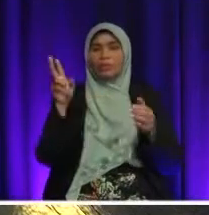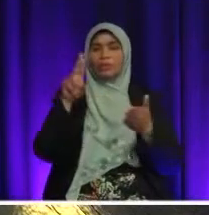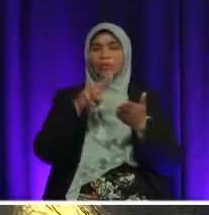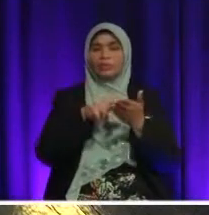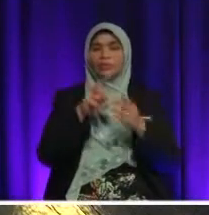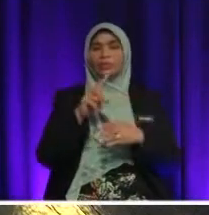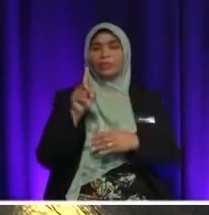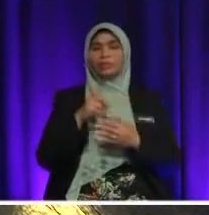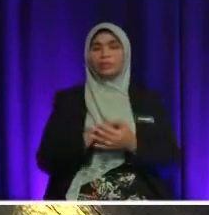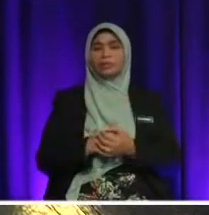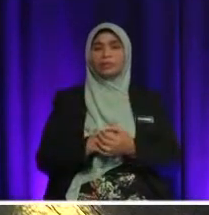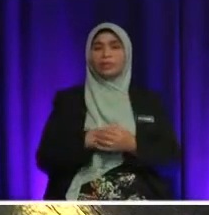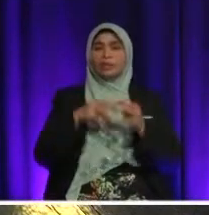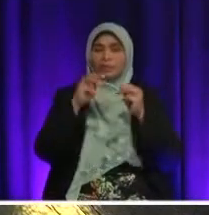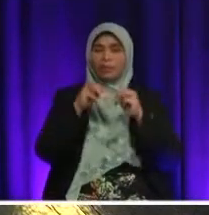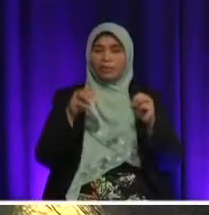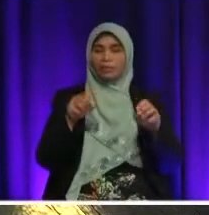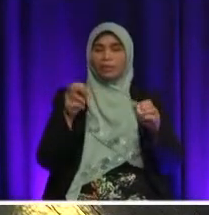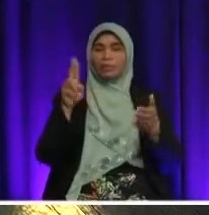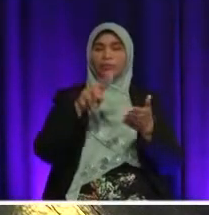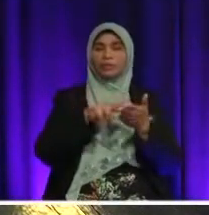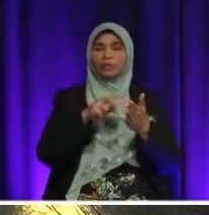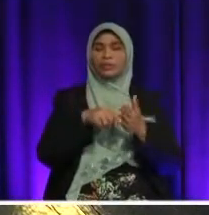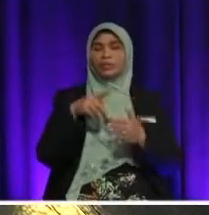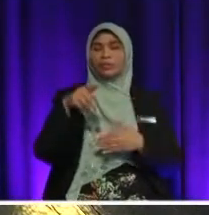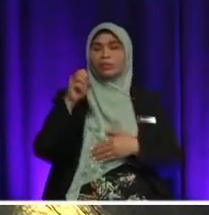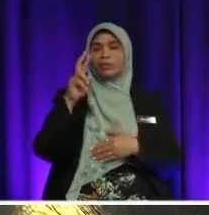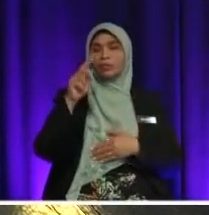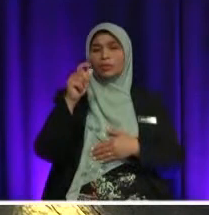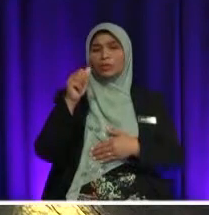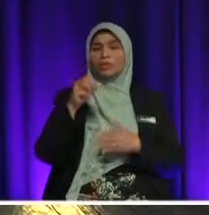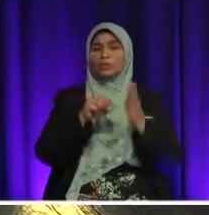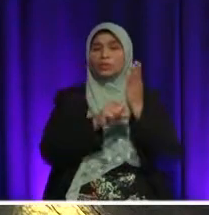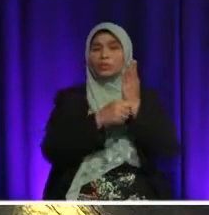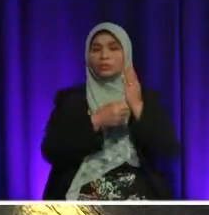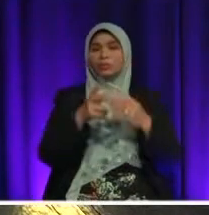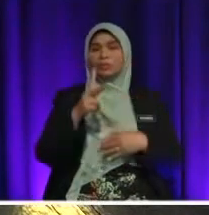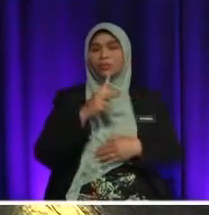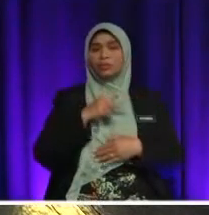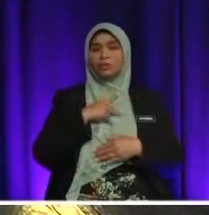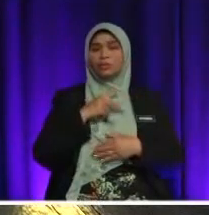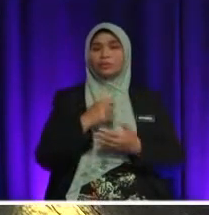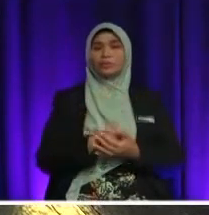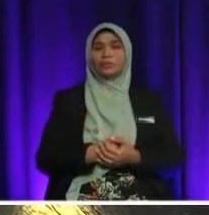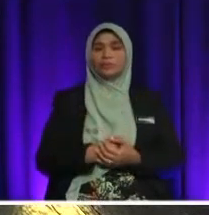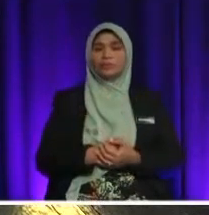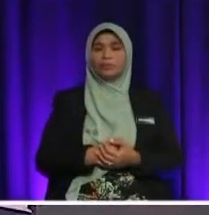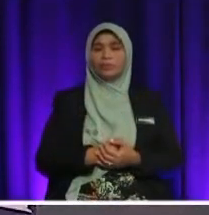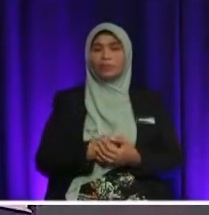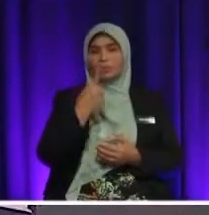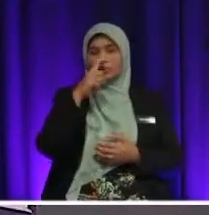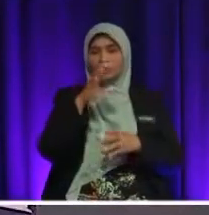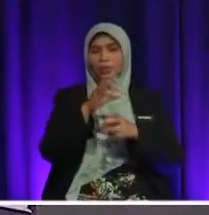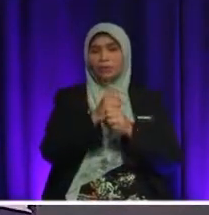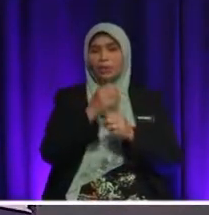dimana jago Aceng mcmurray Beli rujak di Potter sumberku Ayah Edy berwujud hipotesa sebut untuk